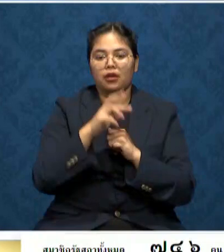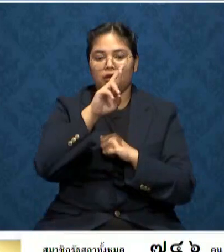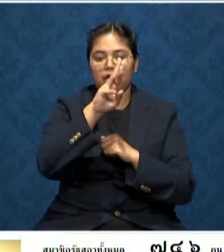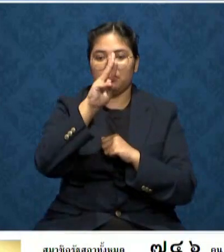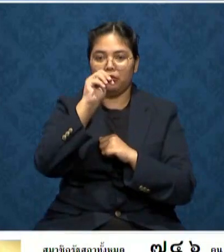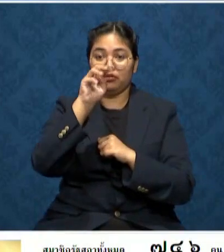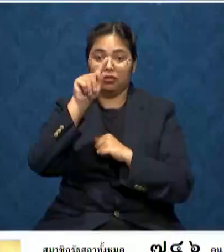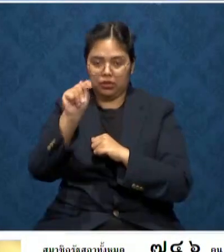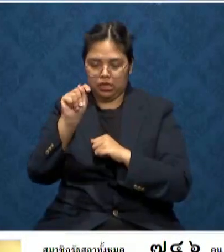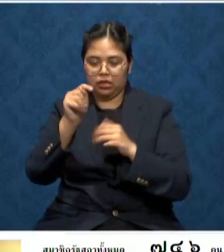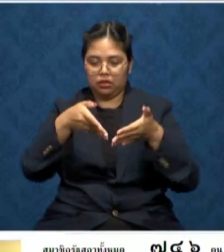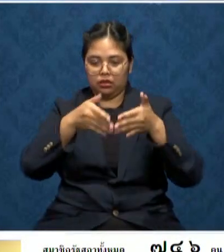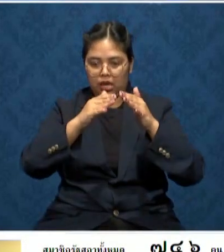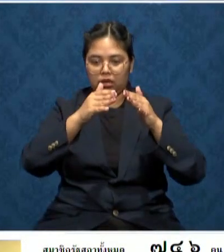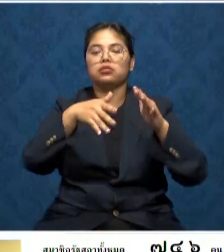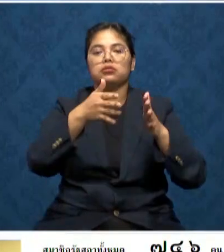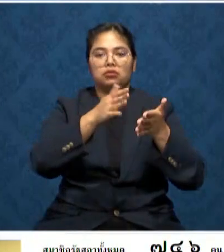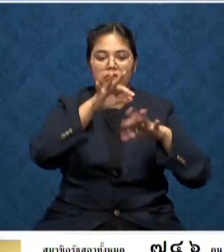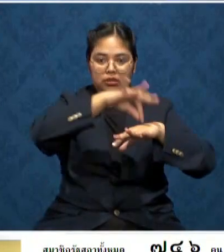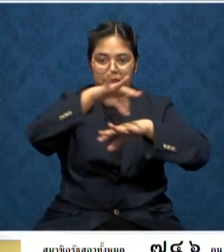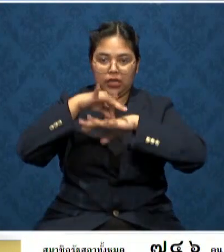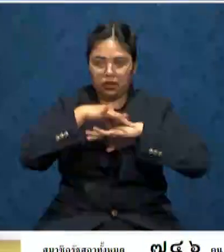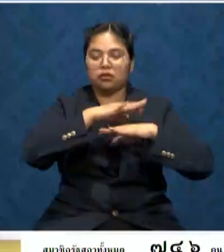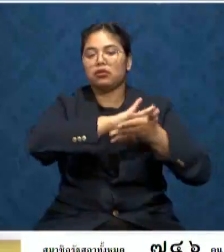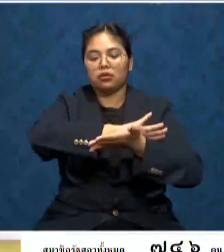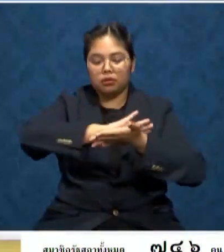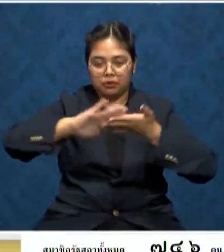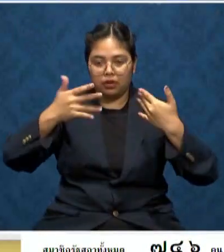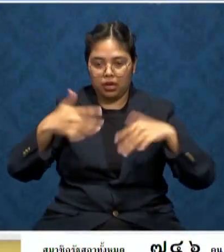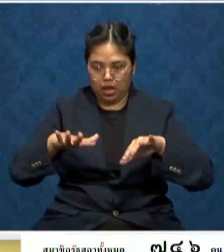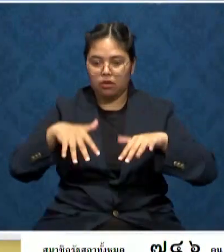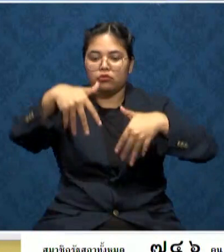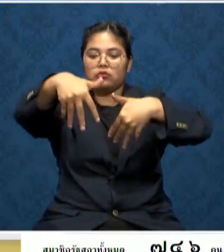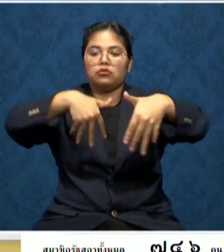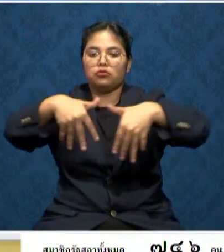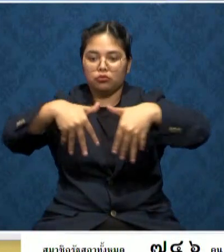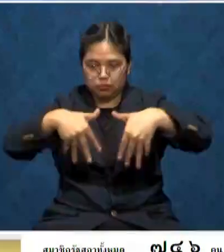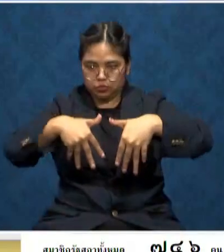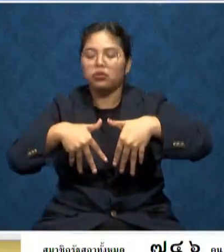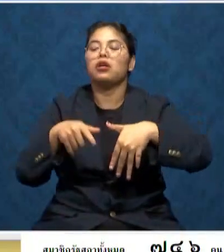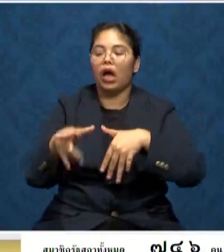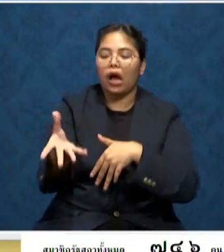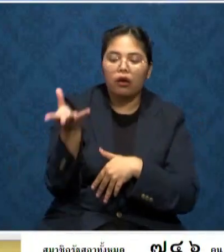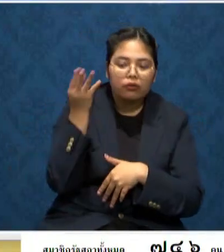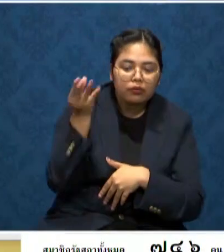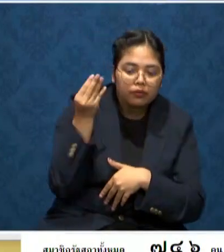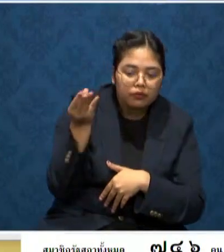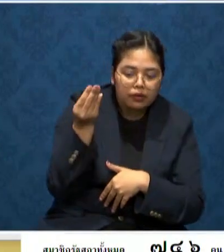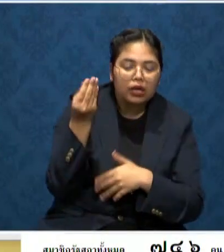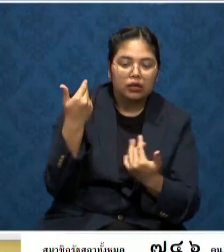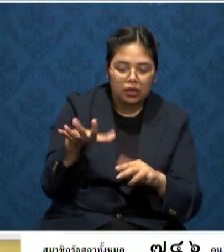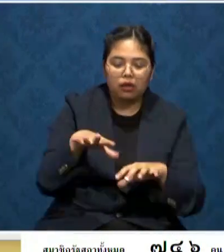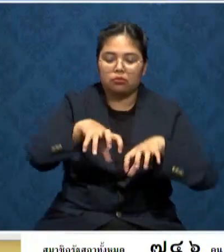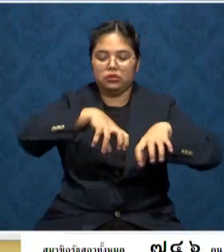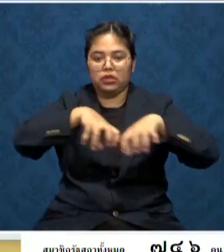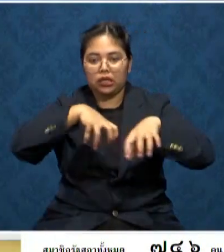่านไปแล้วเป็คำถามแรกว่าท่านได้ฟงเสีงประชาชนมากนอยเพีใดและเมื่อท่านบริหารประ